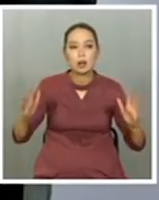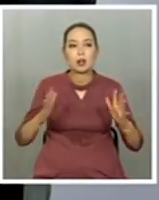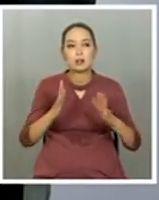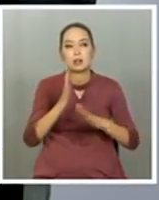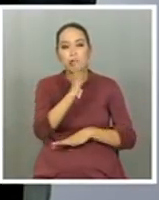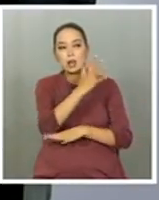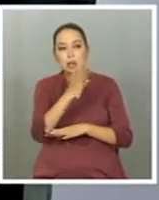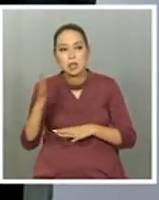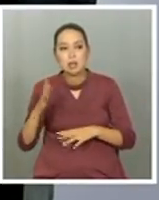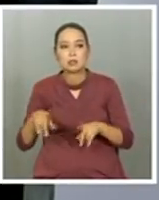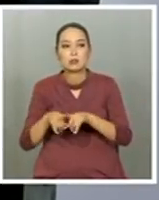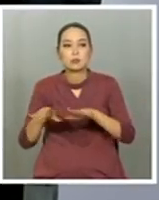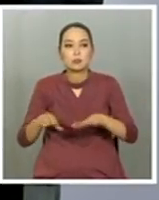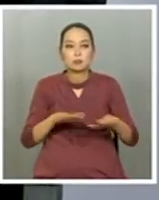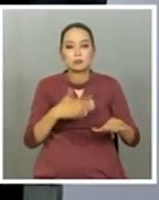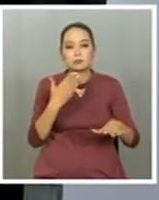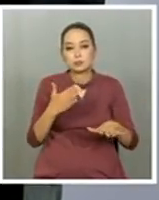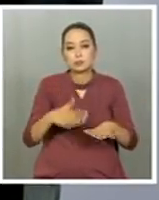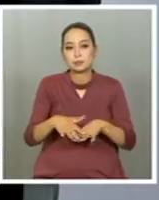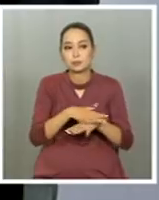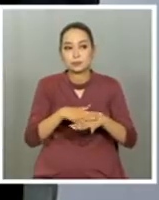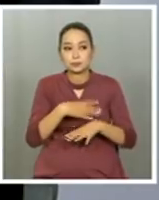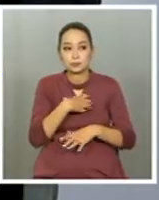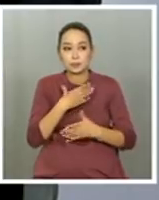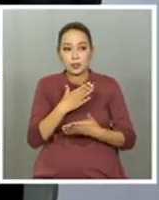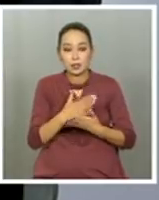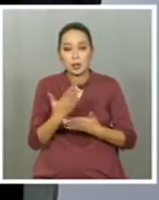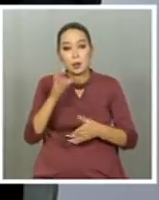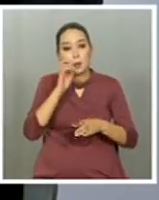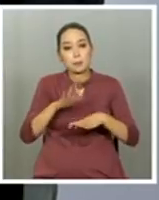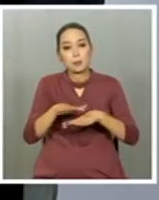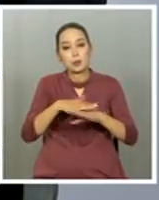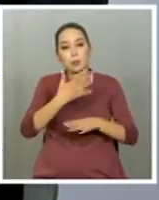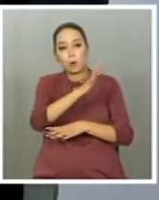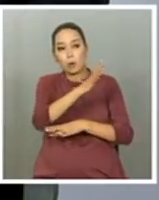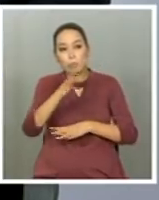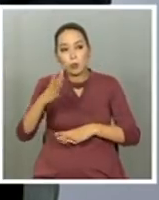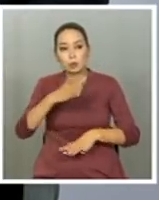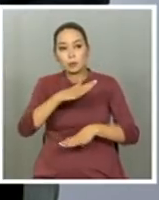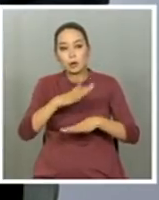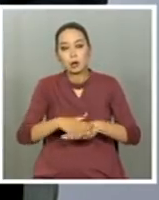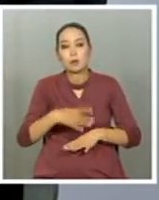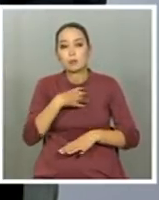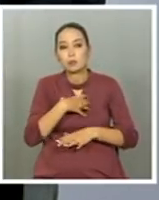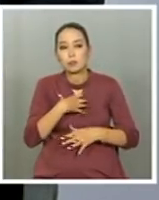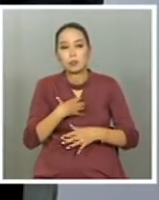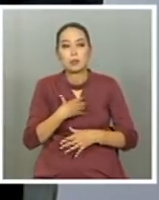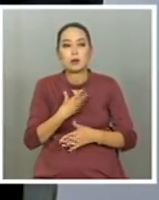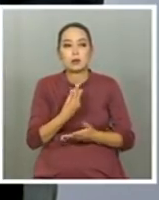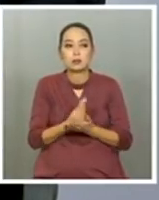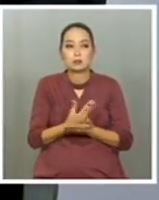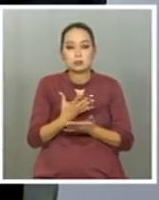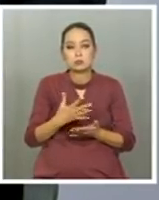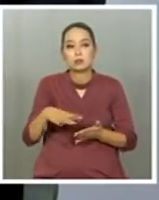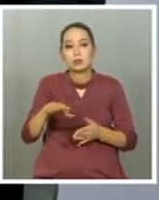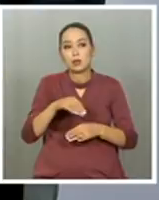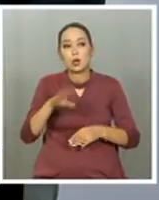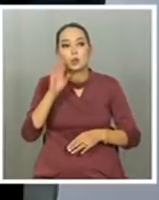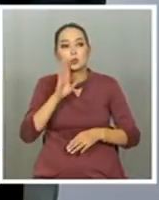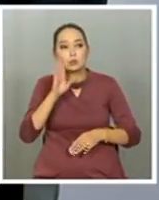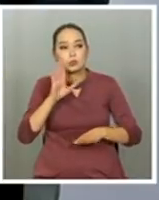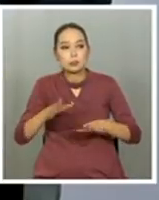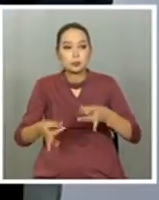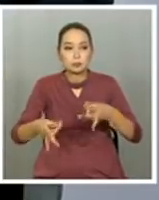олардың кешендері. Сонымен қатар мемлекеттік орман қорының ерекше бағалы екпелері, сулы батпақты